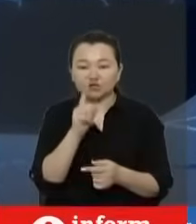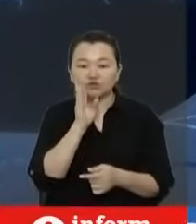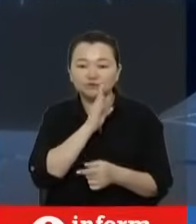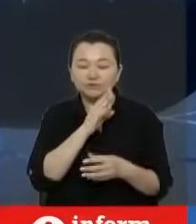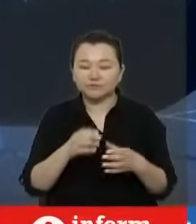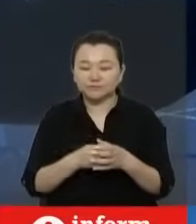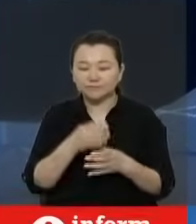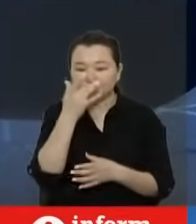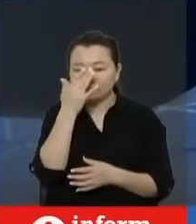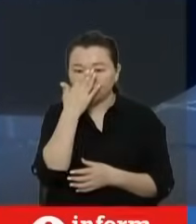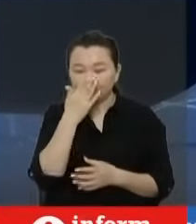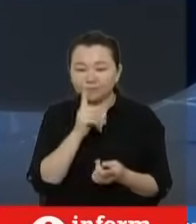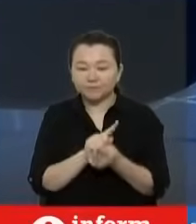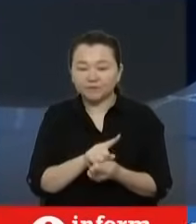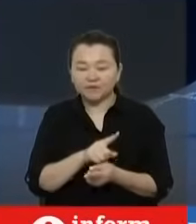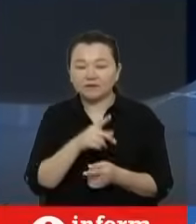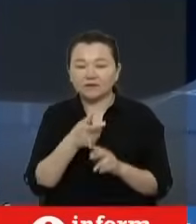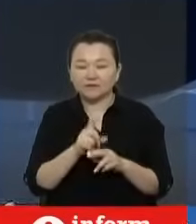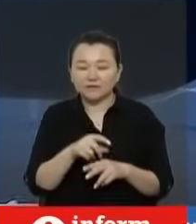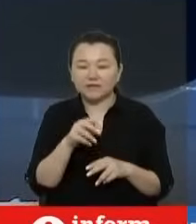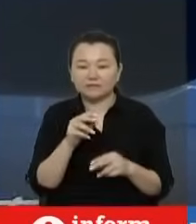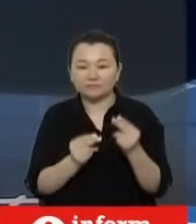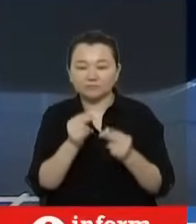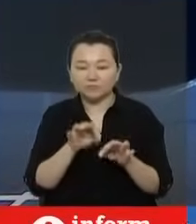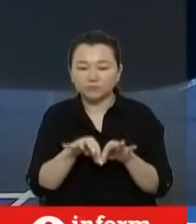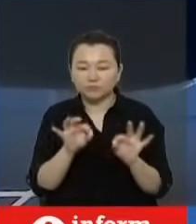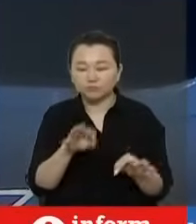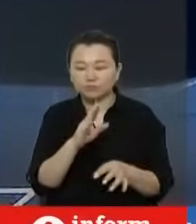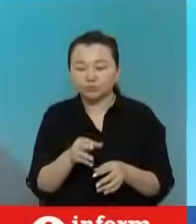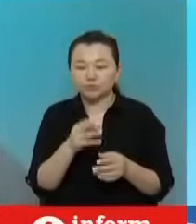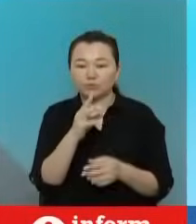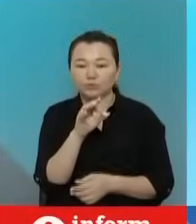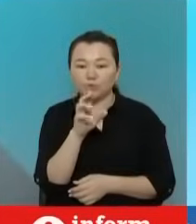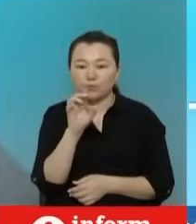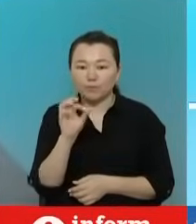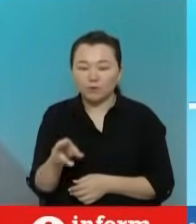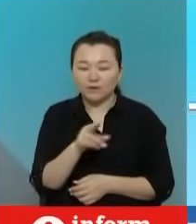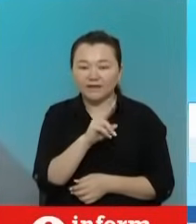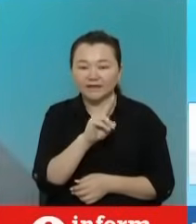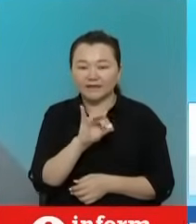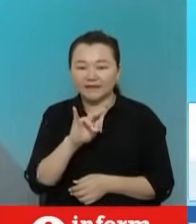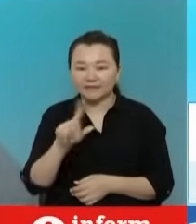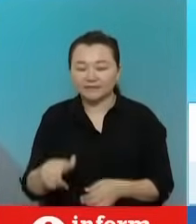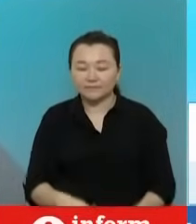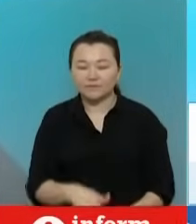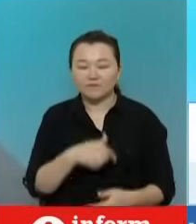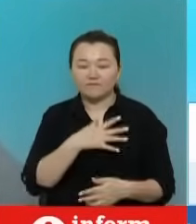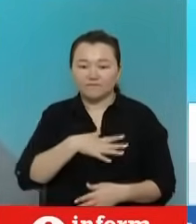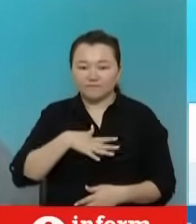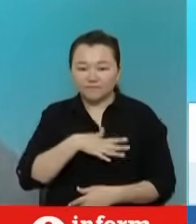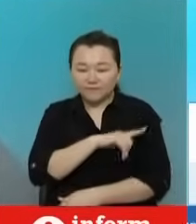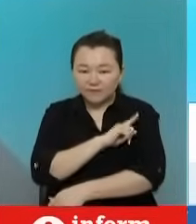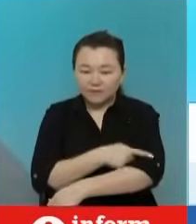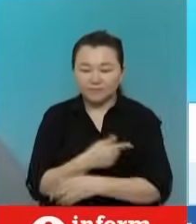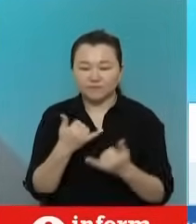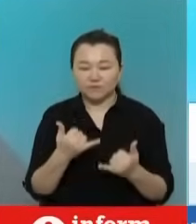командой Японии. Это квалификационные игры Кубка Билли Джин Кинг. Было волнение сильное. Сейчас